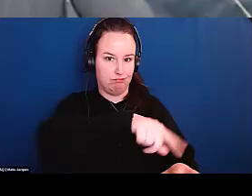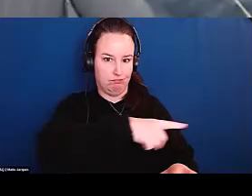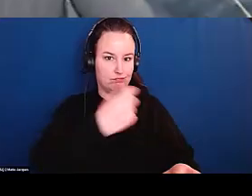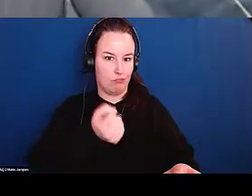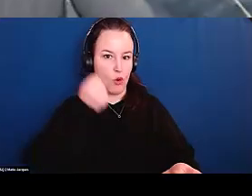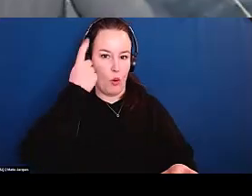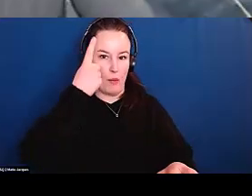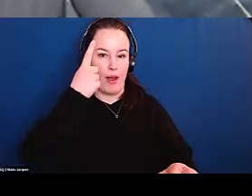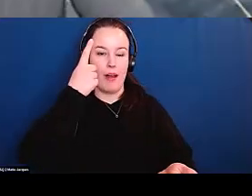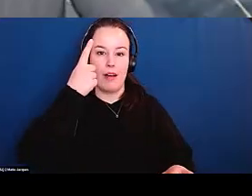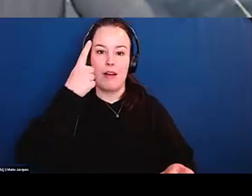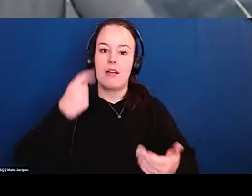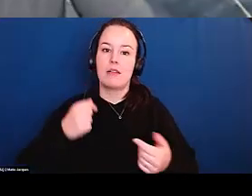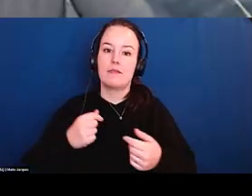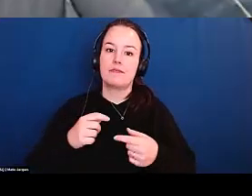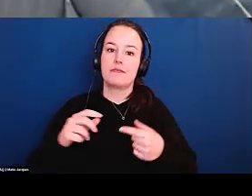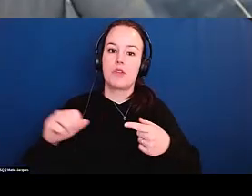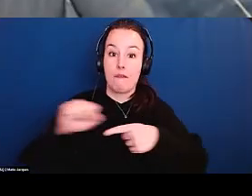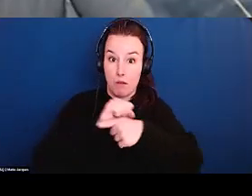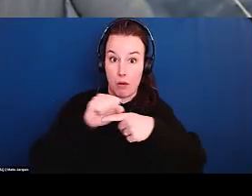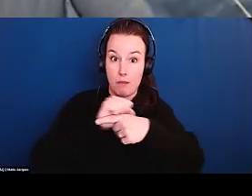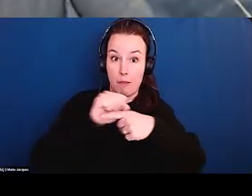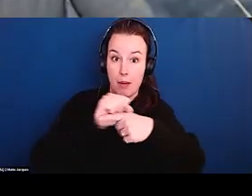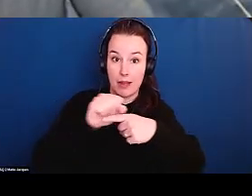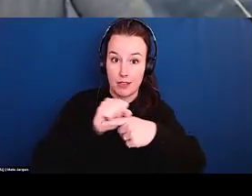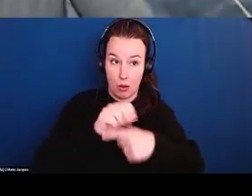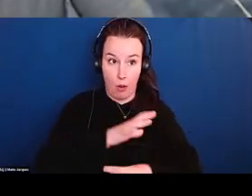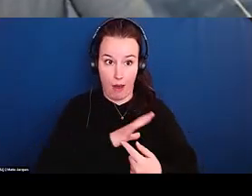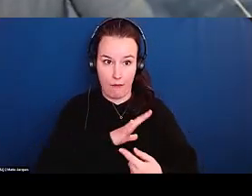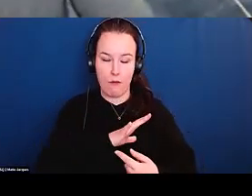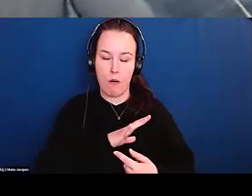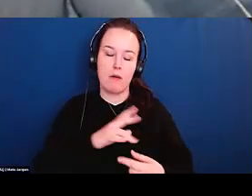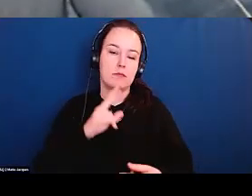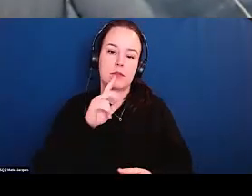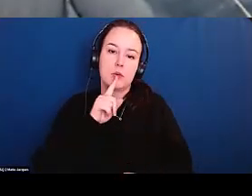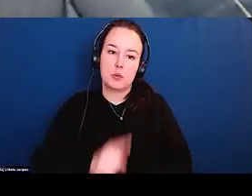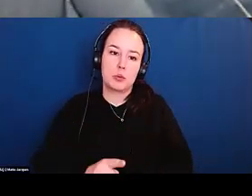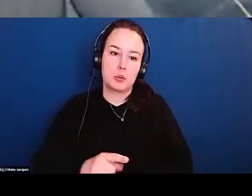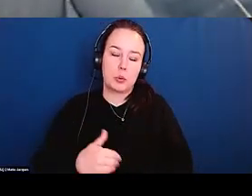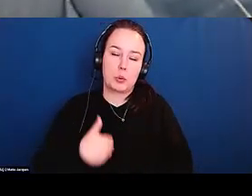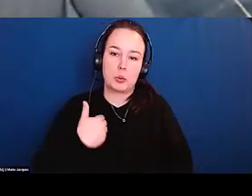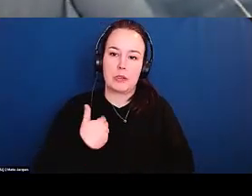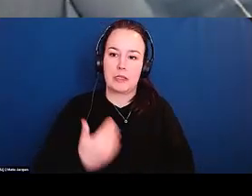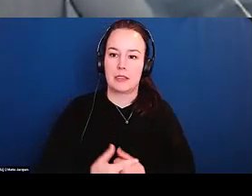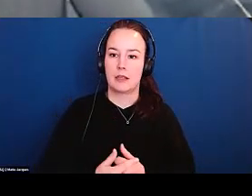ces formations. Et ces formations sont très utiles.